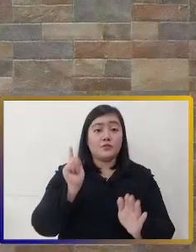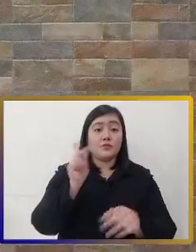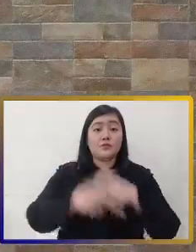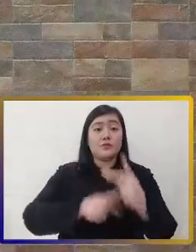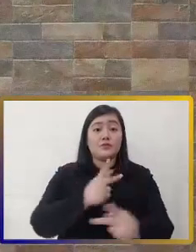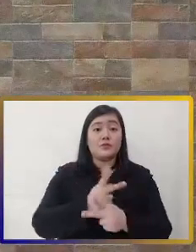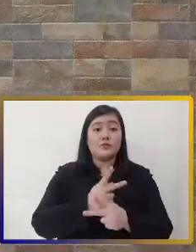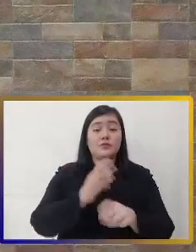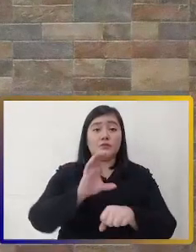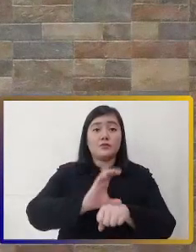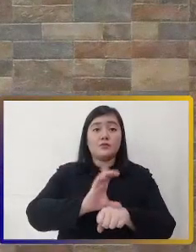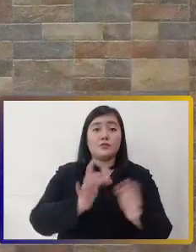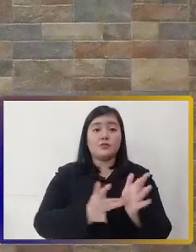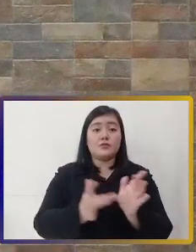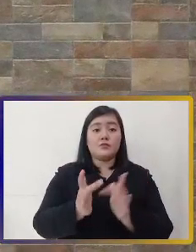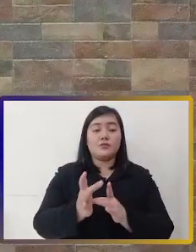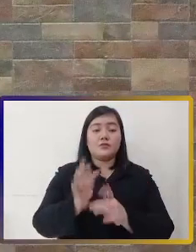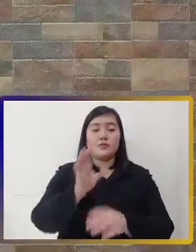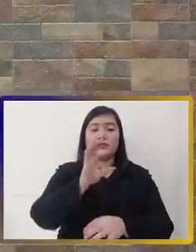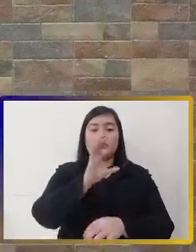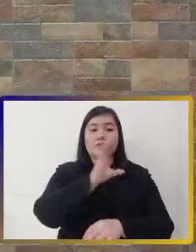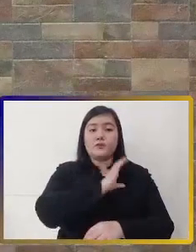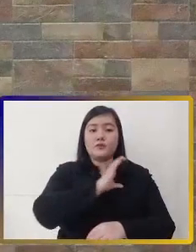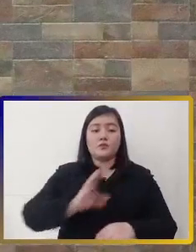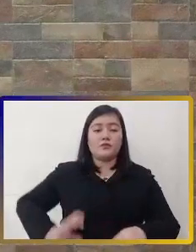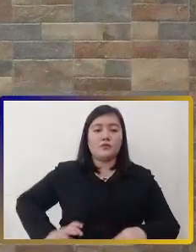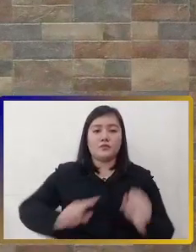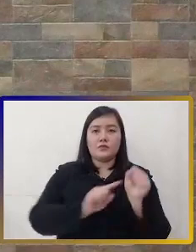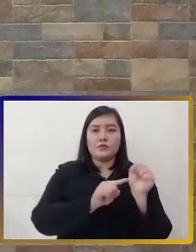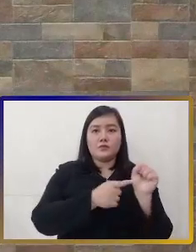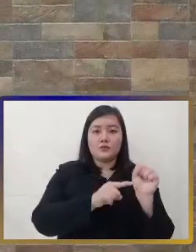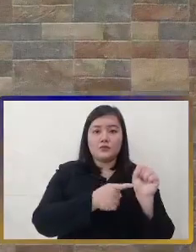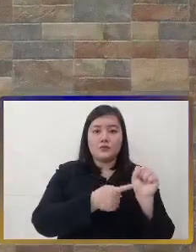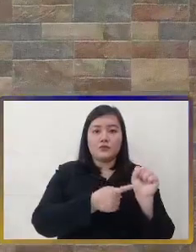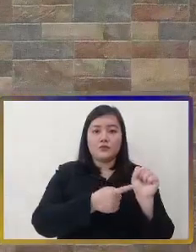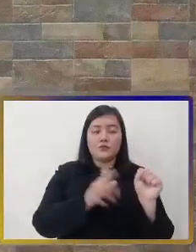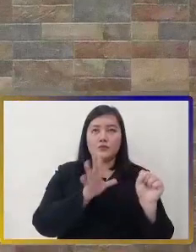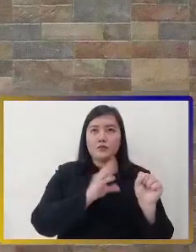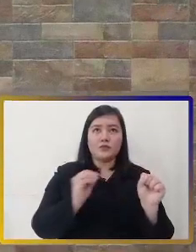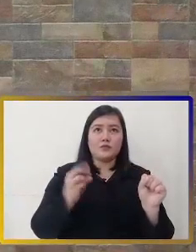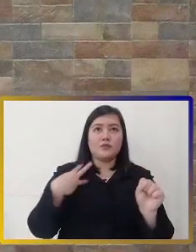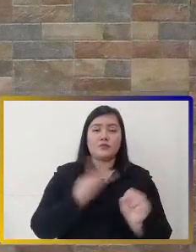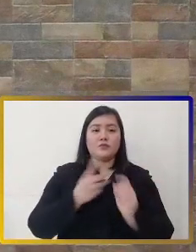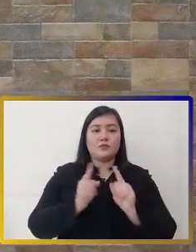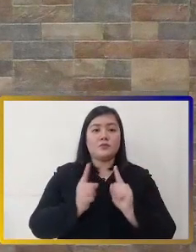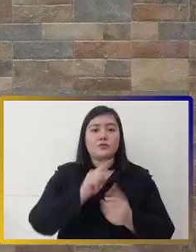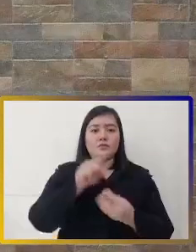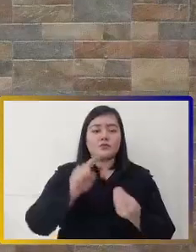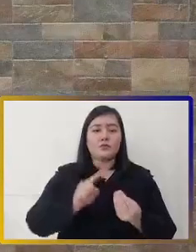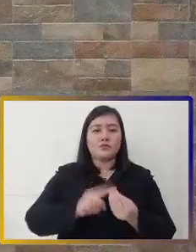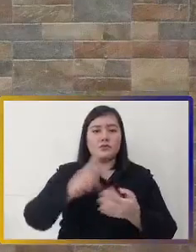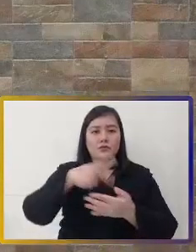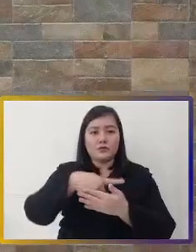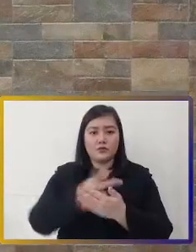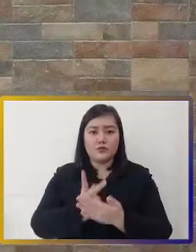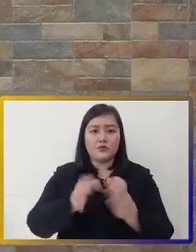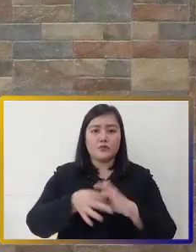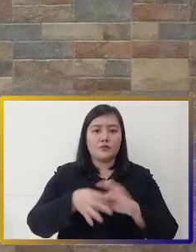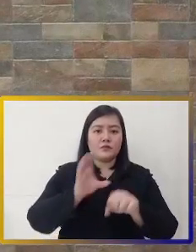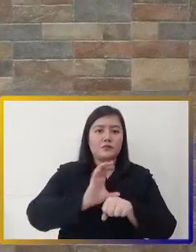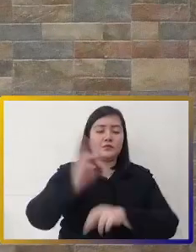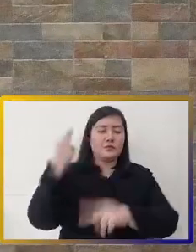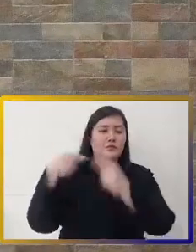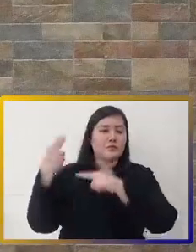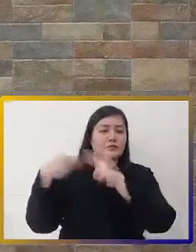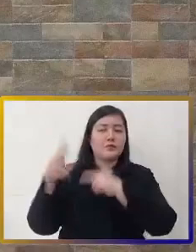also napag-usapan din po natin doon ang outline ng church history. At sa pagpapatuloy po natin, mga kapatid, ay akin